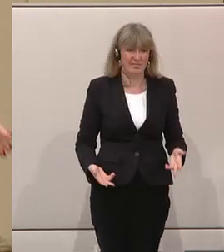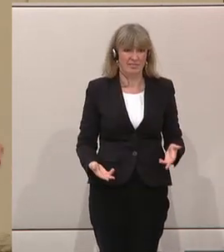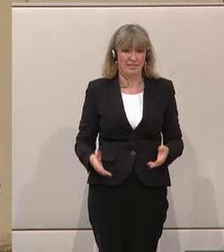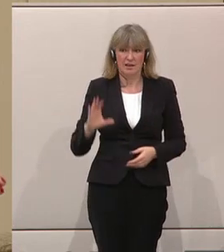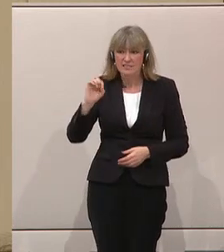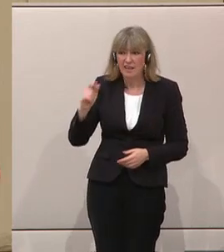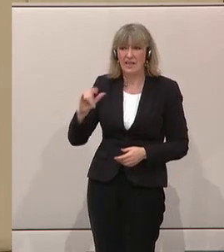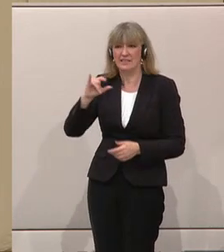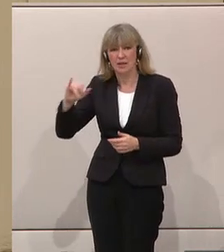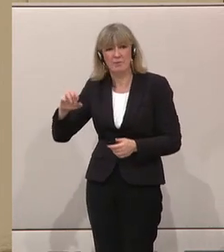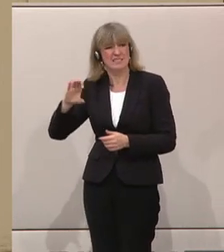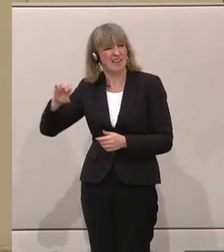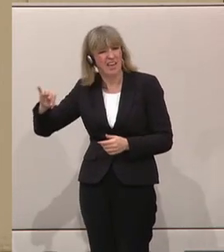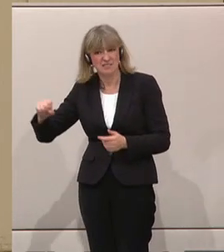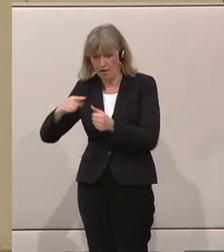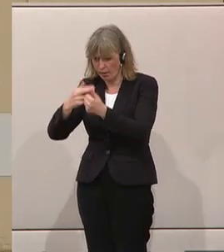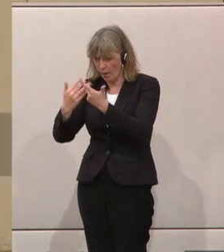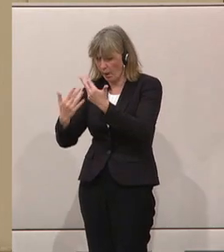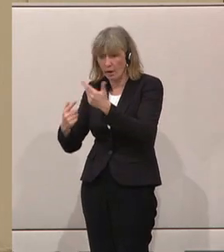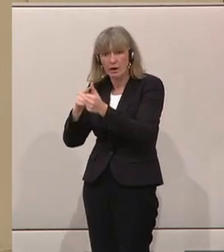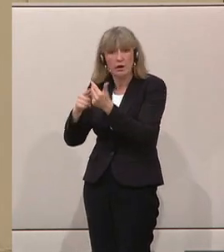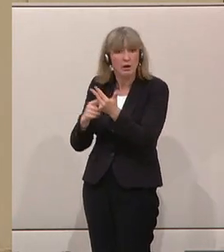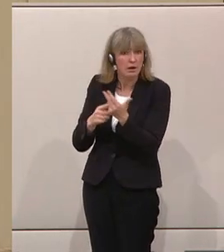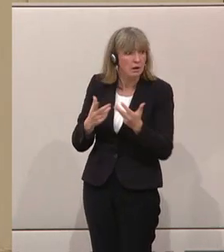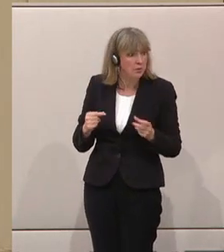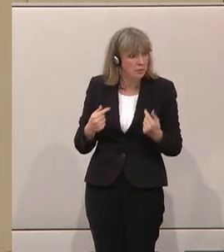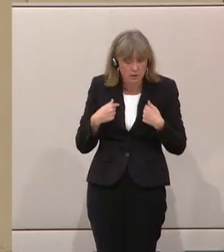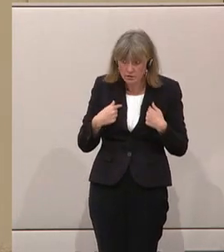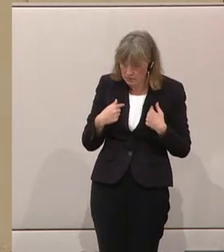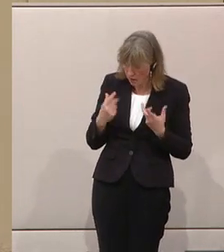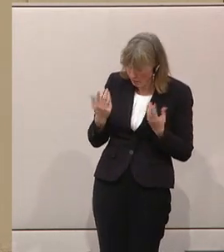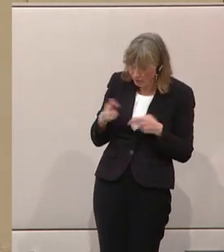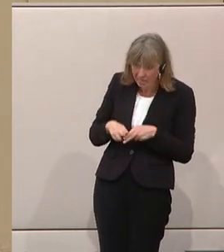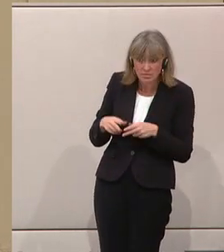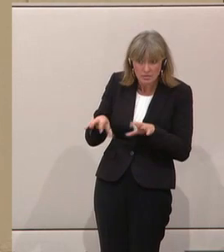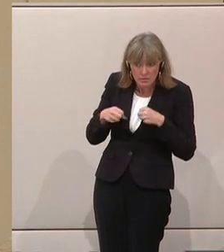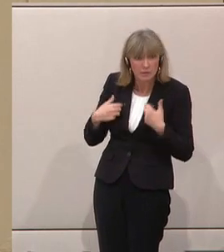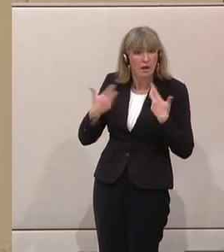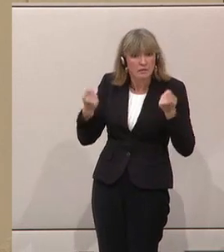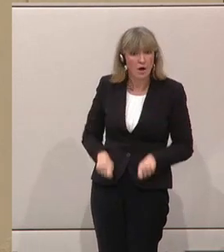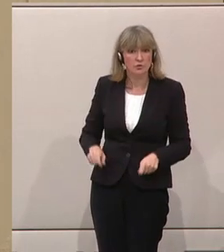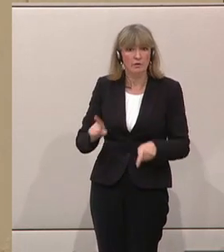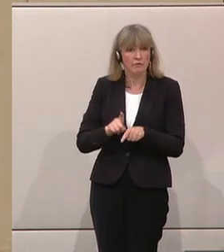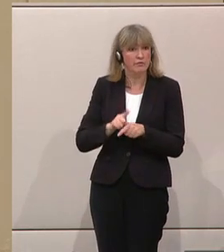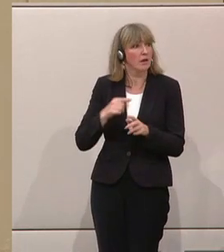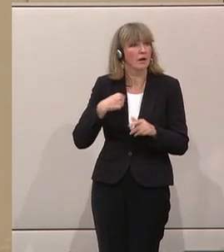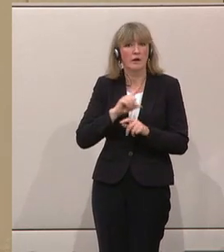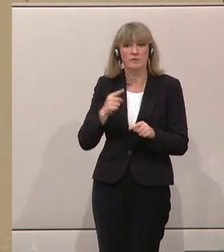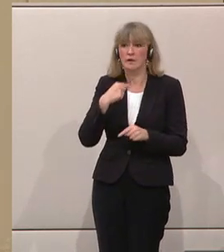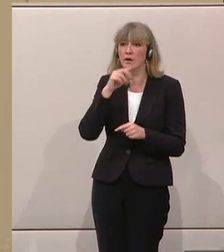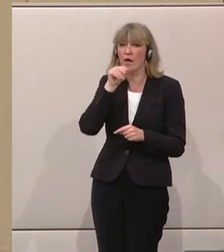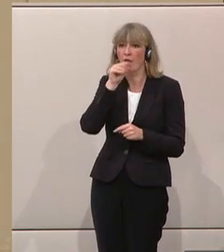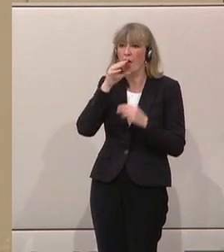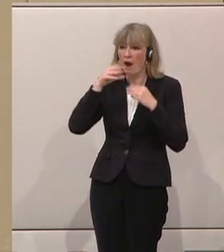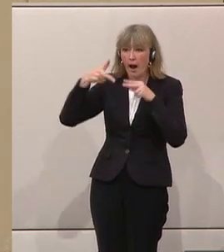CETA, TTIP, TISA, allesamt Instrumente, mit denen wir beschließen würden, uns unsere Unmündigkeit vorzuschreiben. Doch